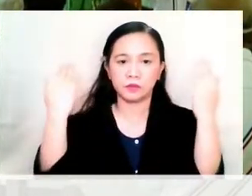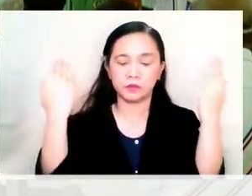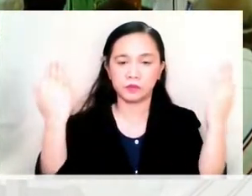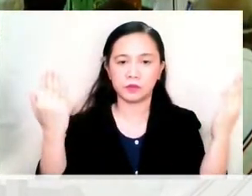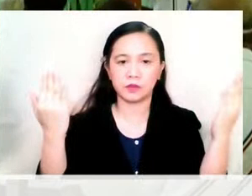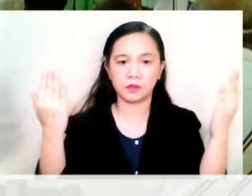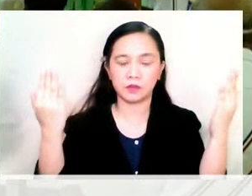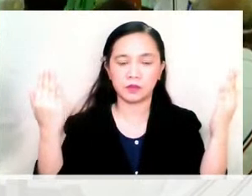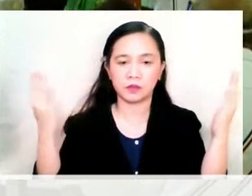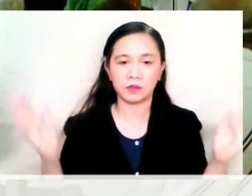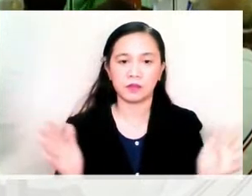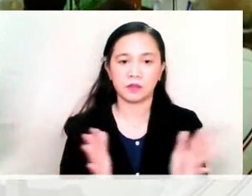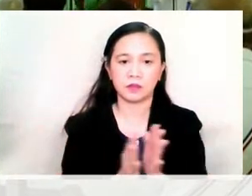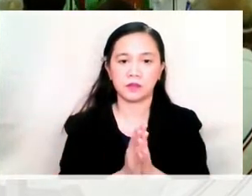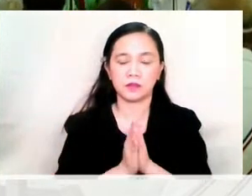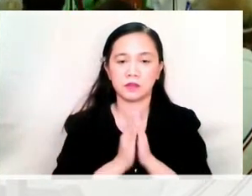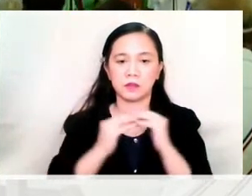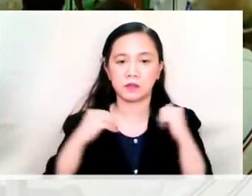Alleluia,